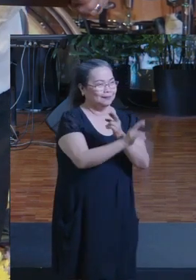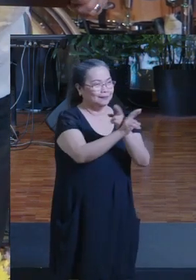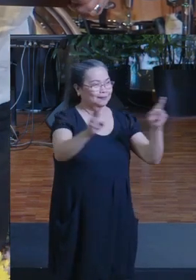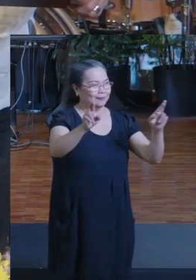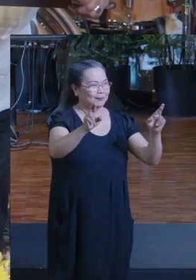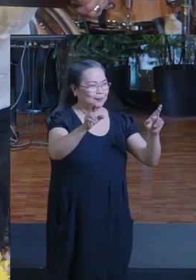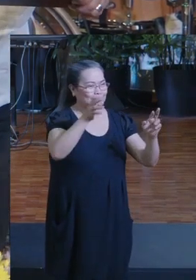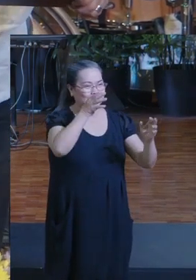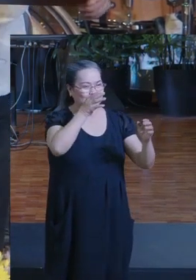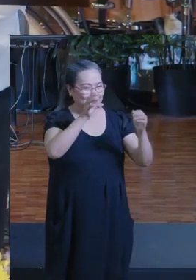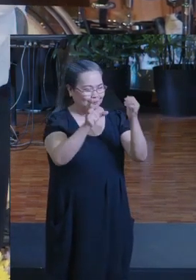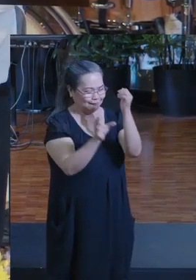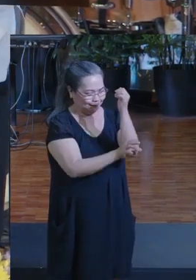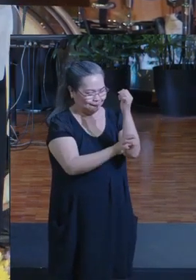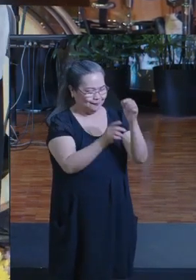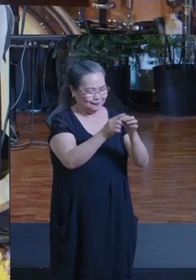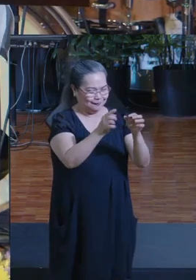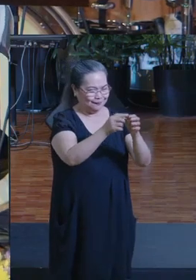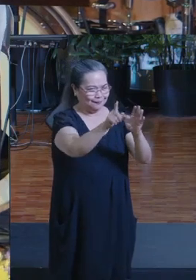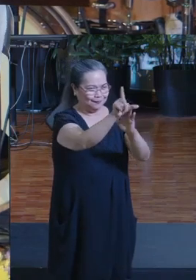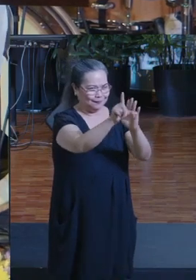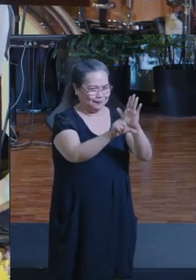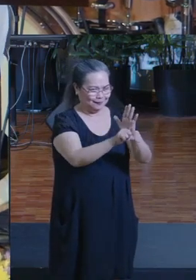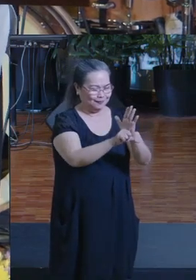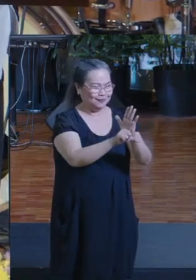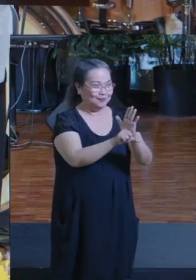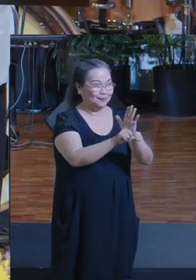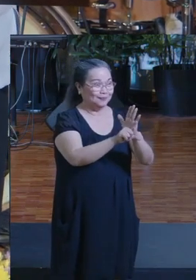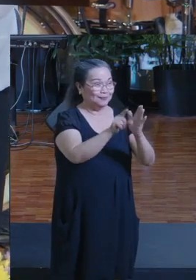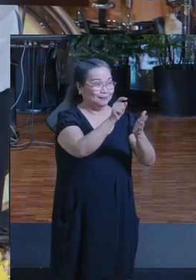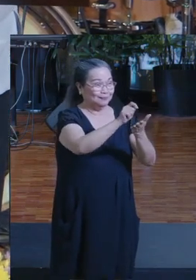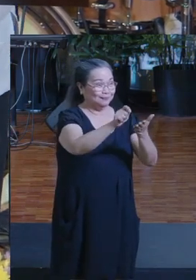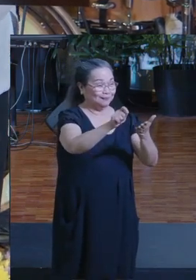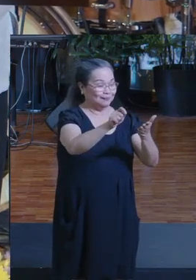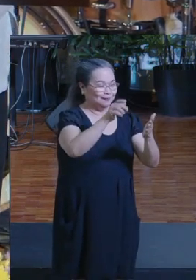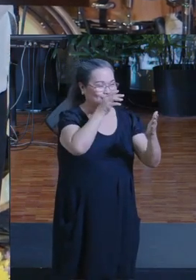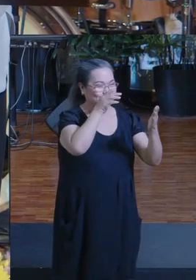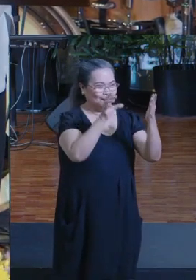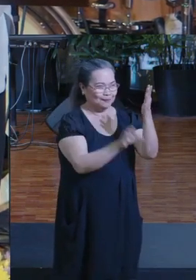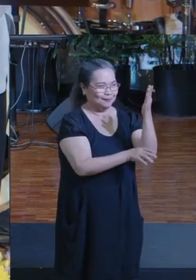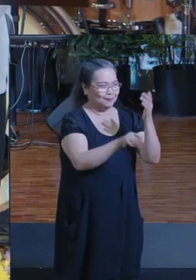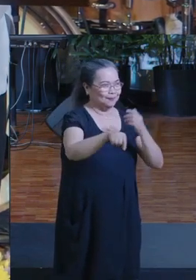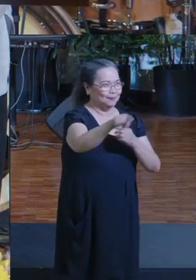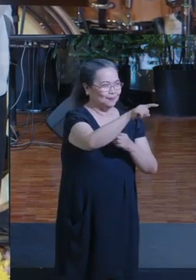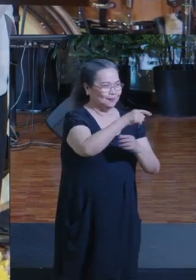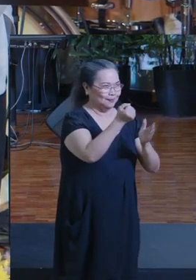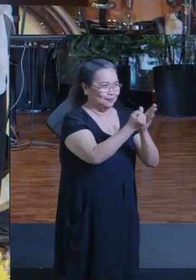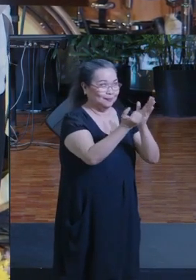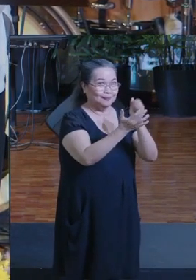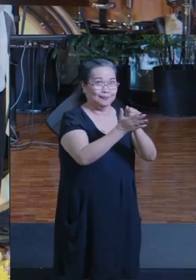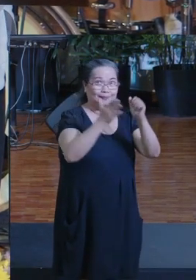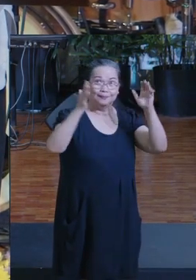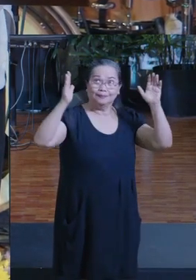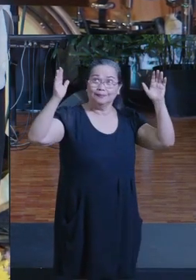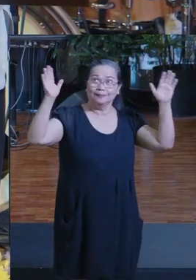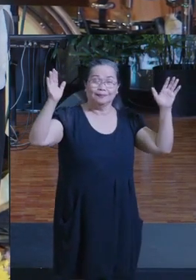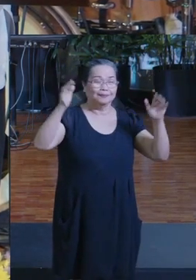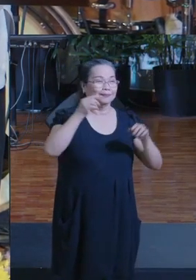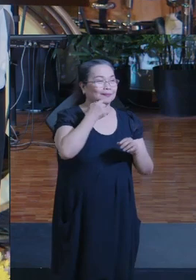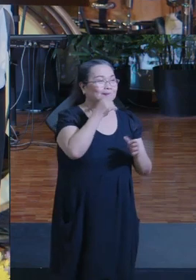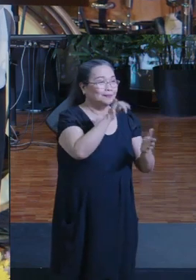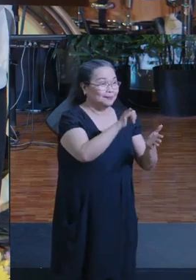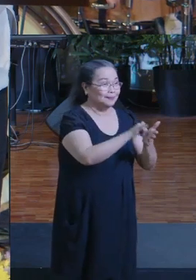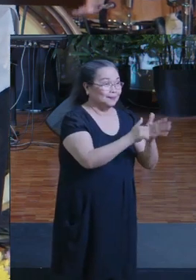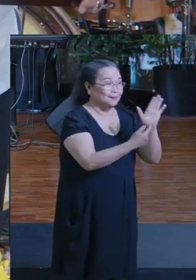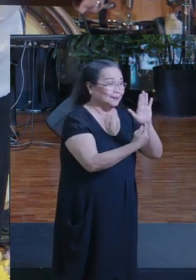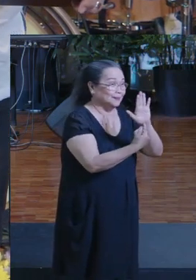of the law by becoming a curse for us. For it is written, cursed is everyone who is hanging on a tree. Yung po ay